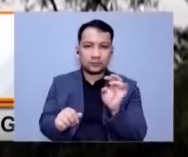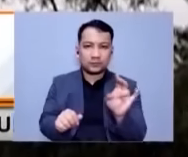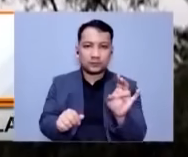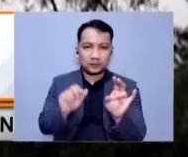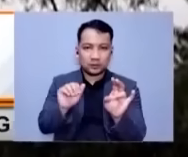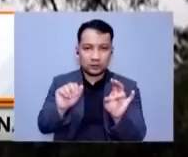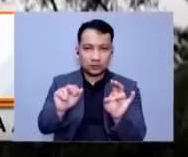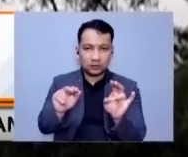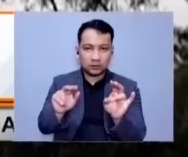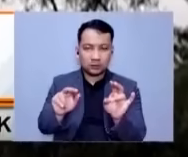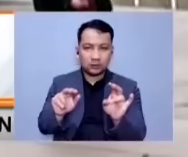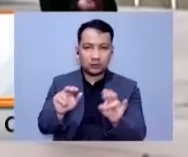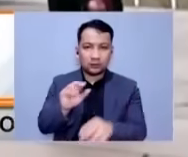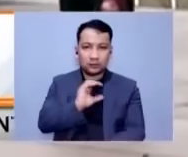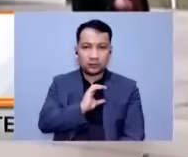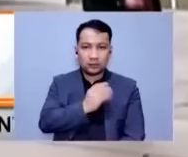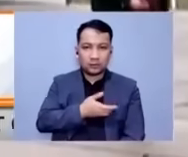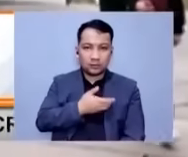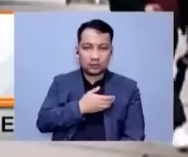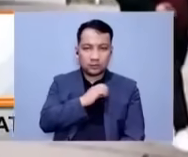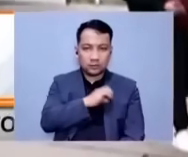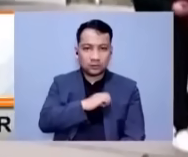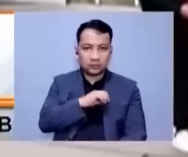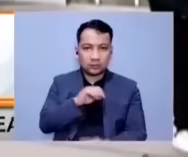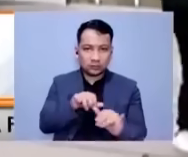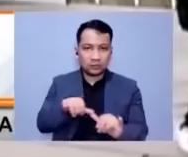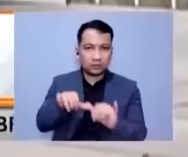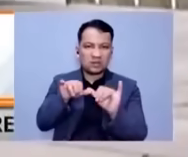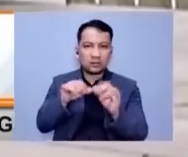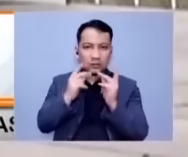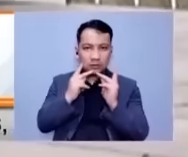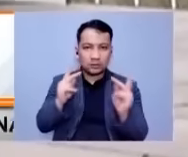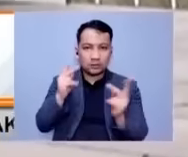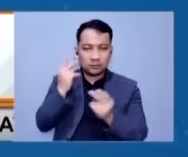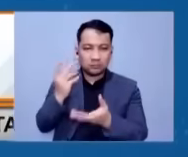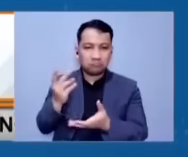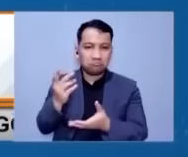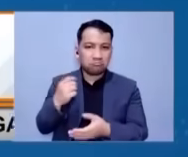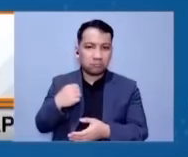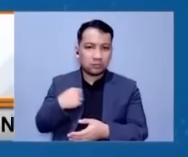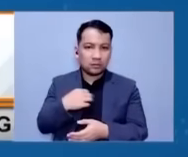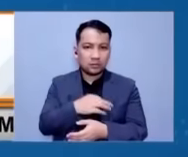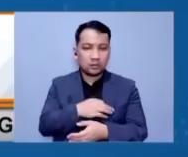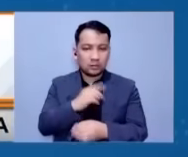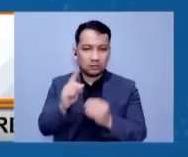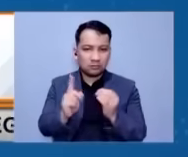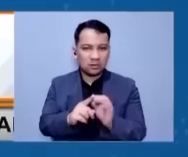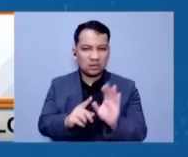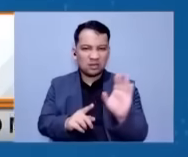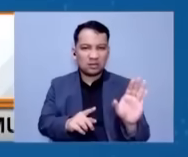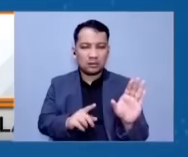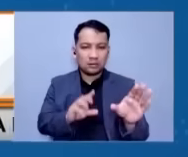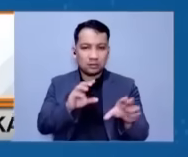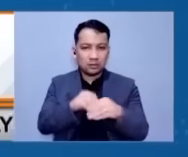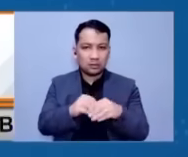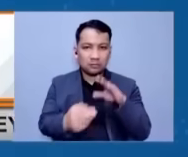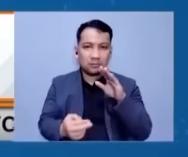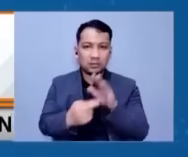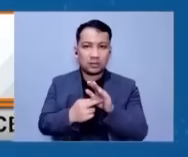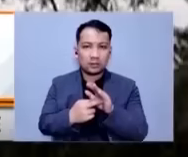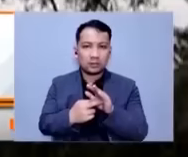o Code of Conduct and Ethical Standards for Public Officials and Employees. Pero hindi na nito sakop ang mga retiradong